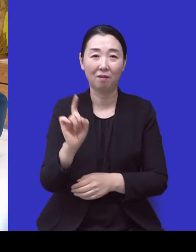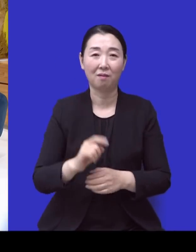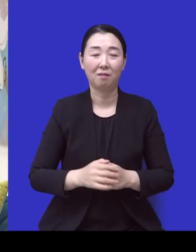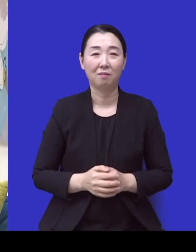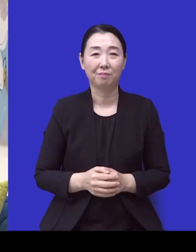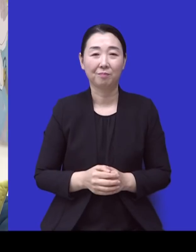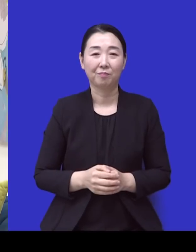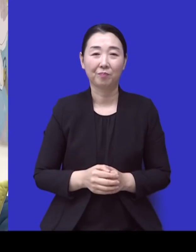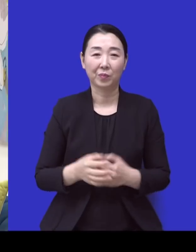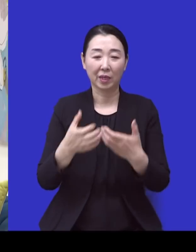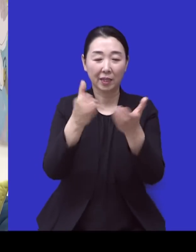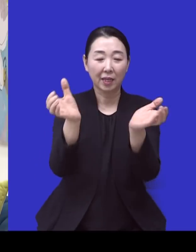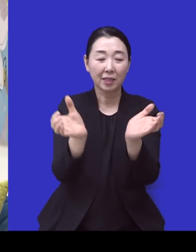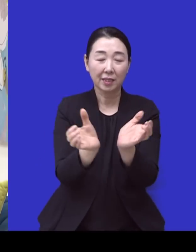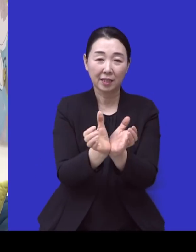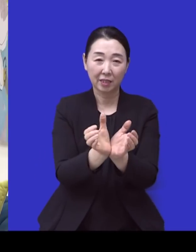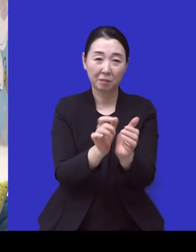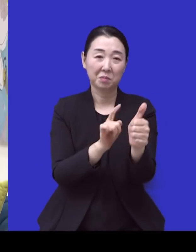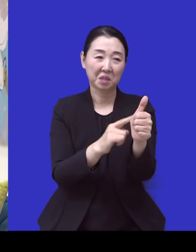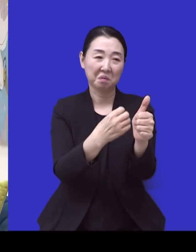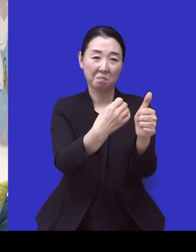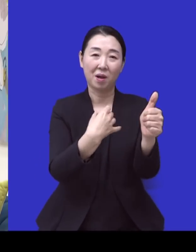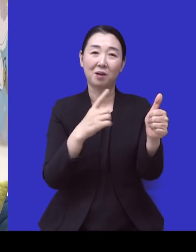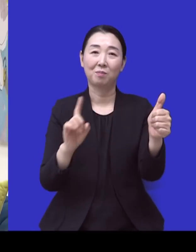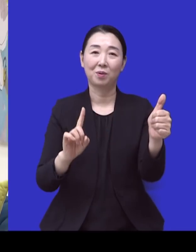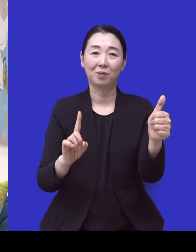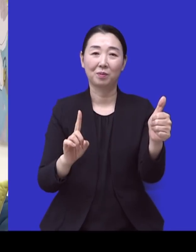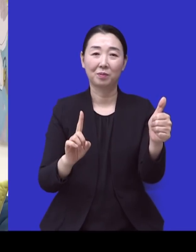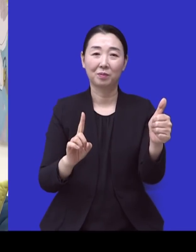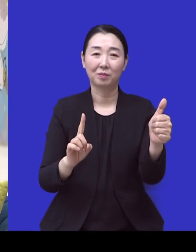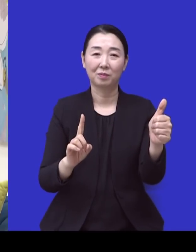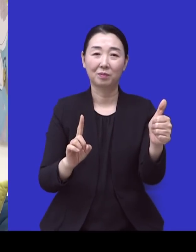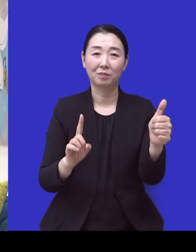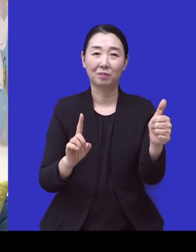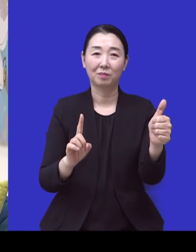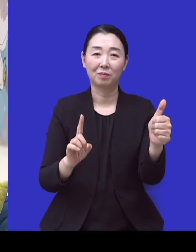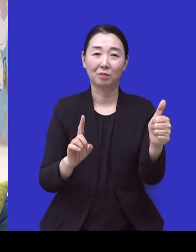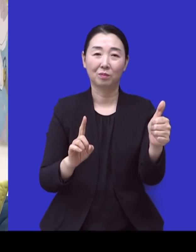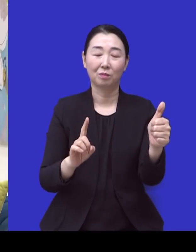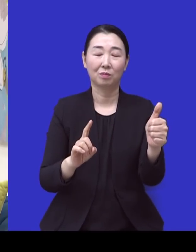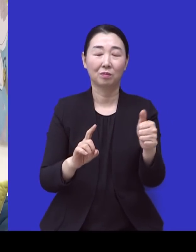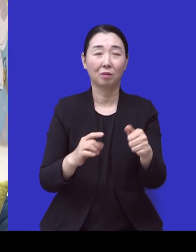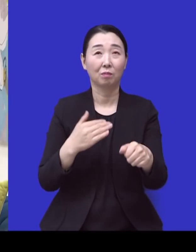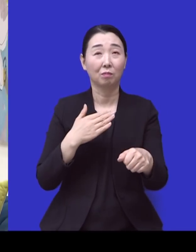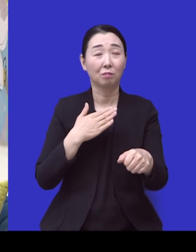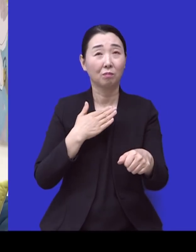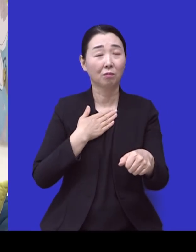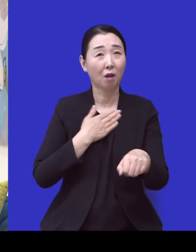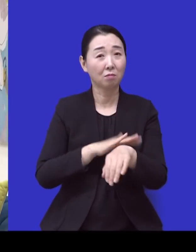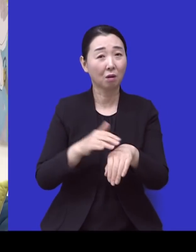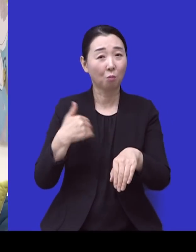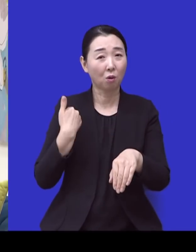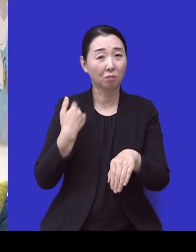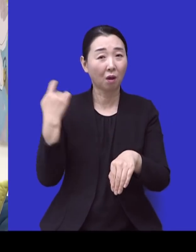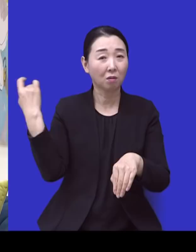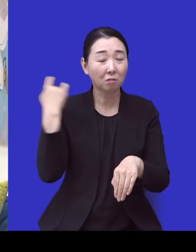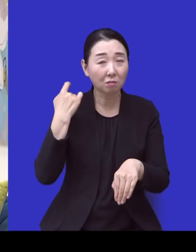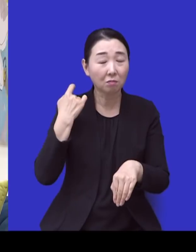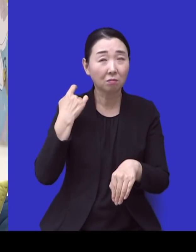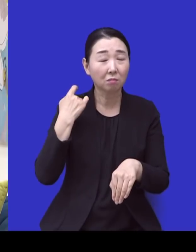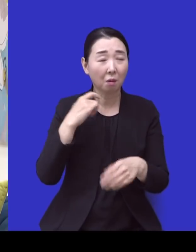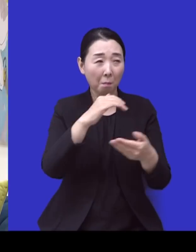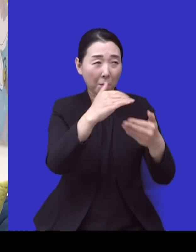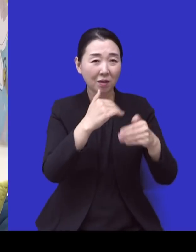그때 그 팀장님께서 네. 그런 얘기를 하셨거든요. 네. 근데 그게 저는 잘 모르겠는데 저 들으라고 하신 말인지